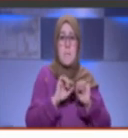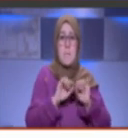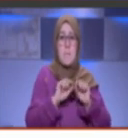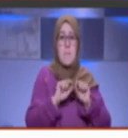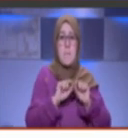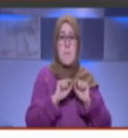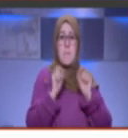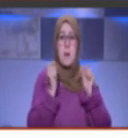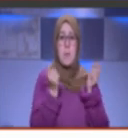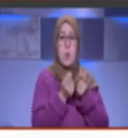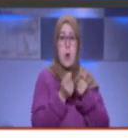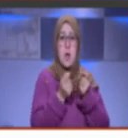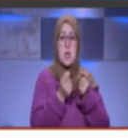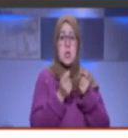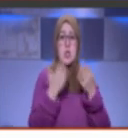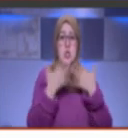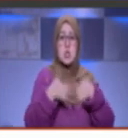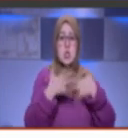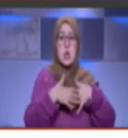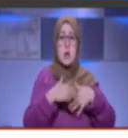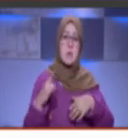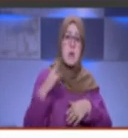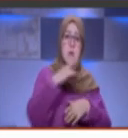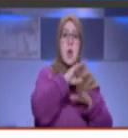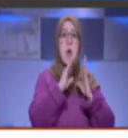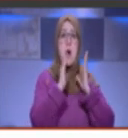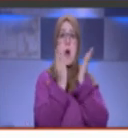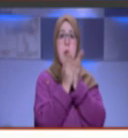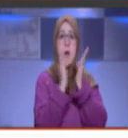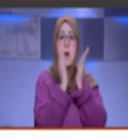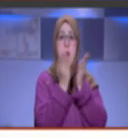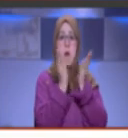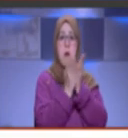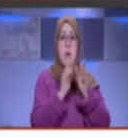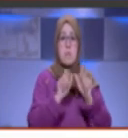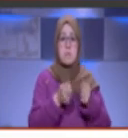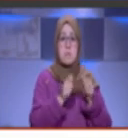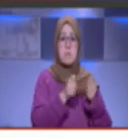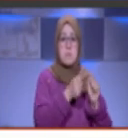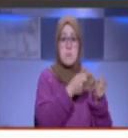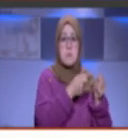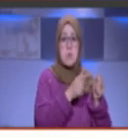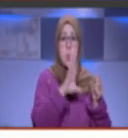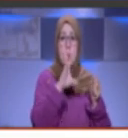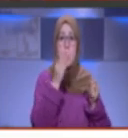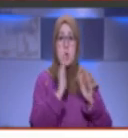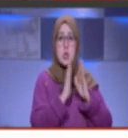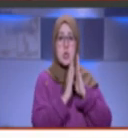للطيران، حيث أعلنت إغلاق شركتها جيرمان وينجز التابعة للمجموعة.